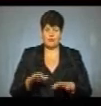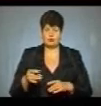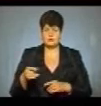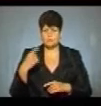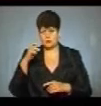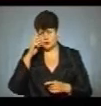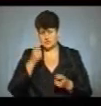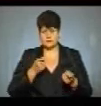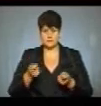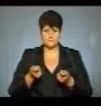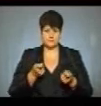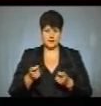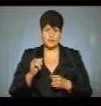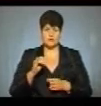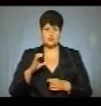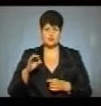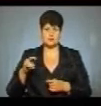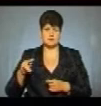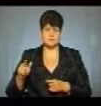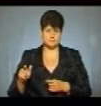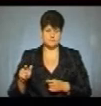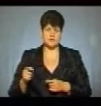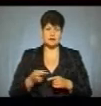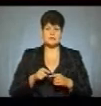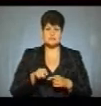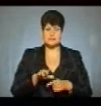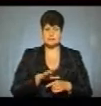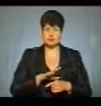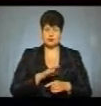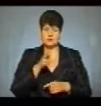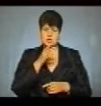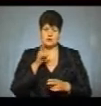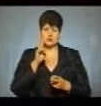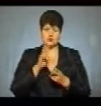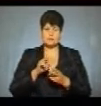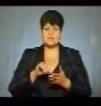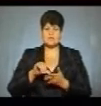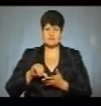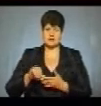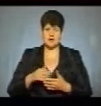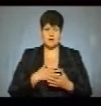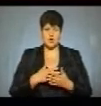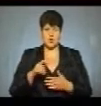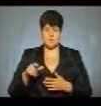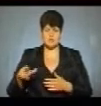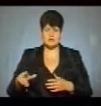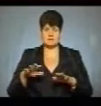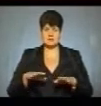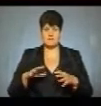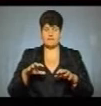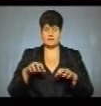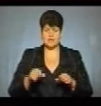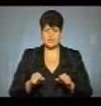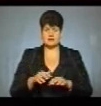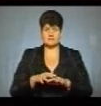Тернопільської облдержадміністрації Ігоря Сополя. Це відбулося під час зустрічі з представниками громадськості та місцевої влади в залі